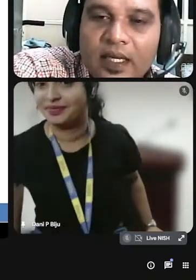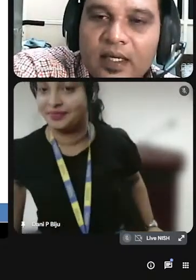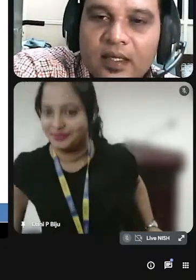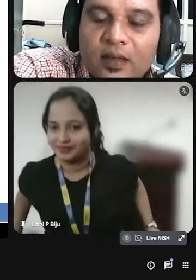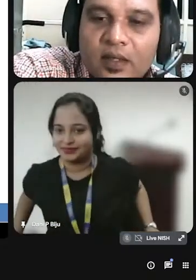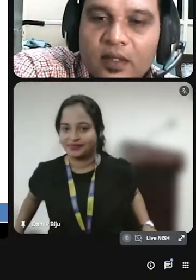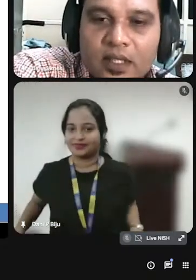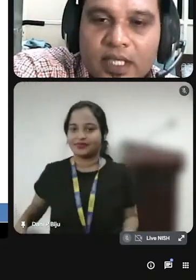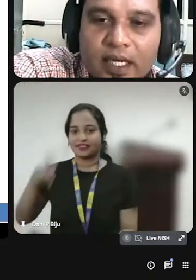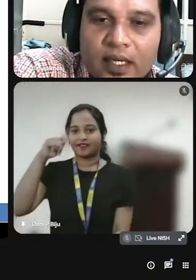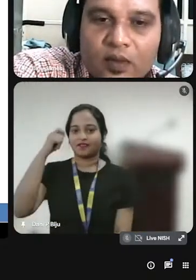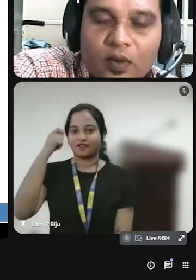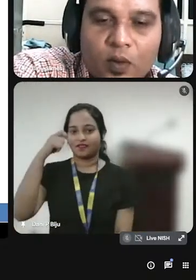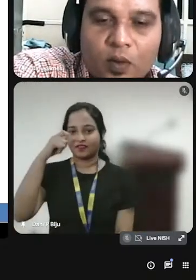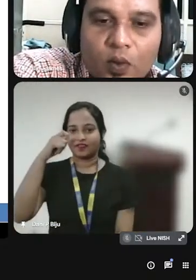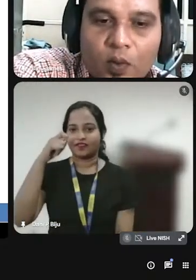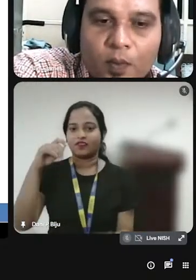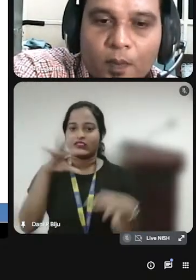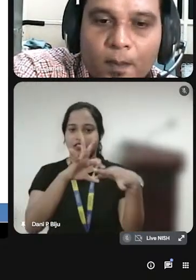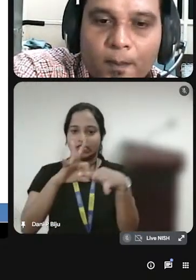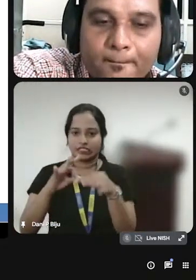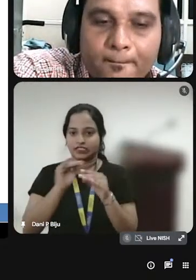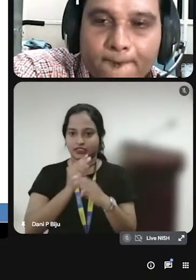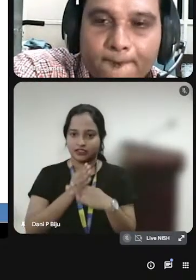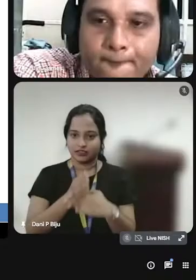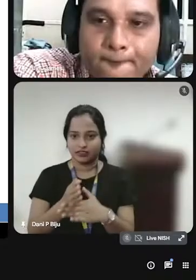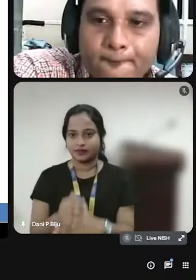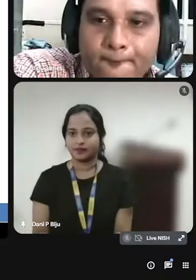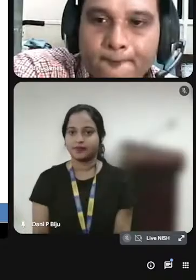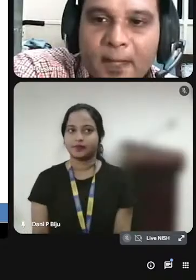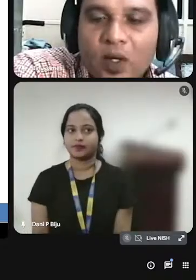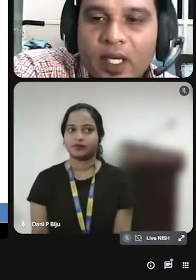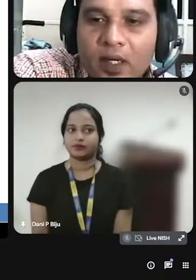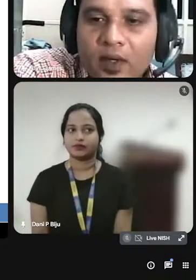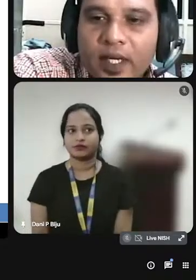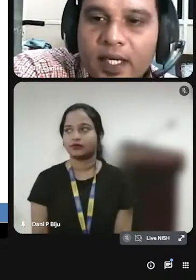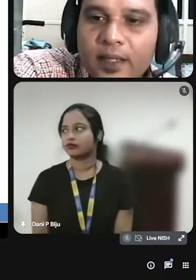വീഡിയോയുടെ ലിങ്ക് ഒന്ന് ഷെയർ ചെയ്ത് കൊടുക്കുമോ? തീർച്ചയായും.